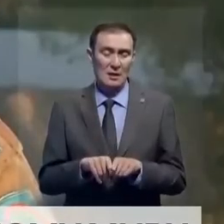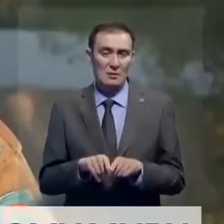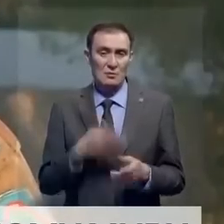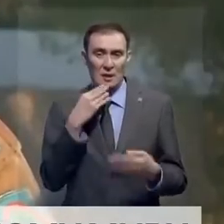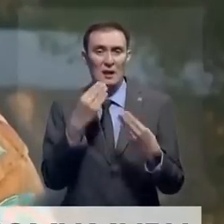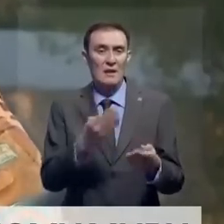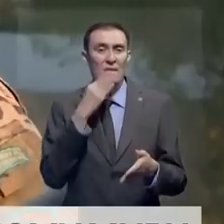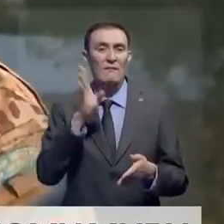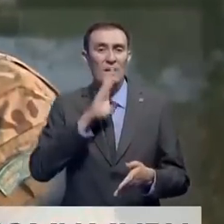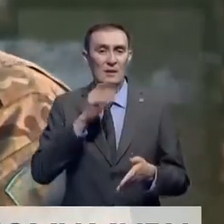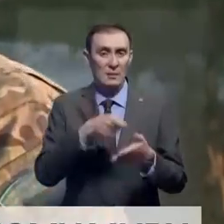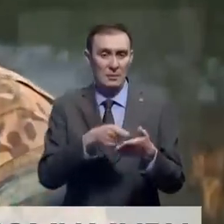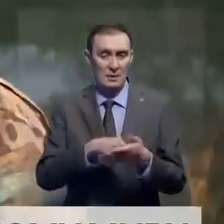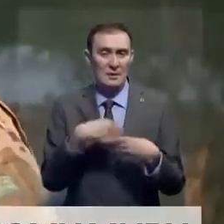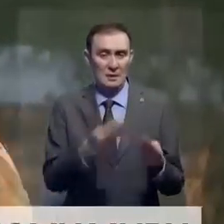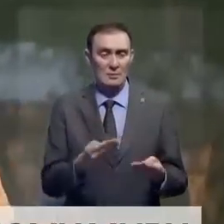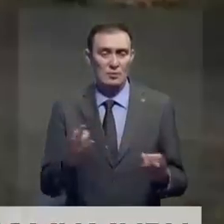напоить водой